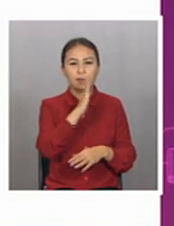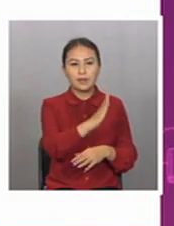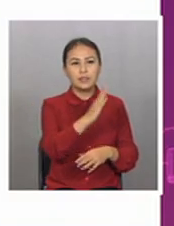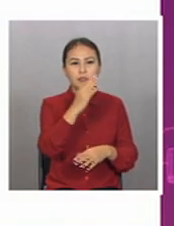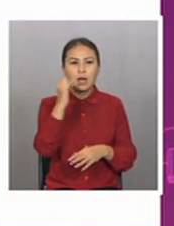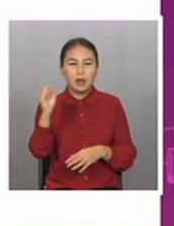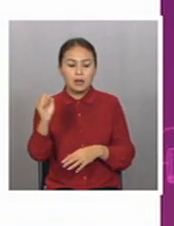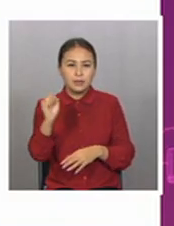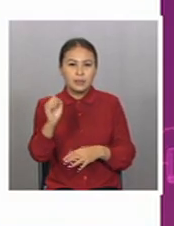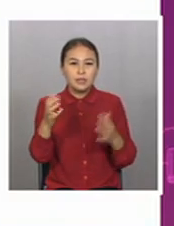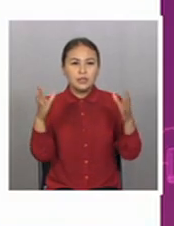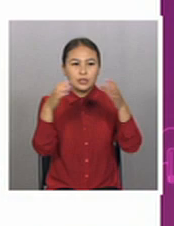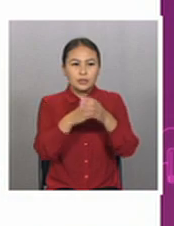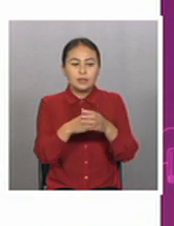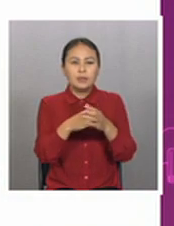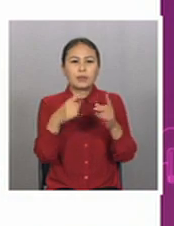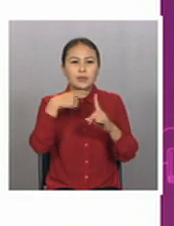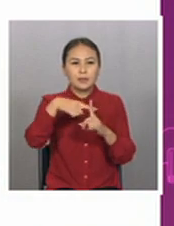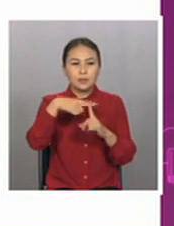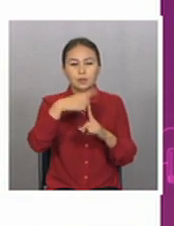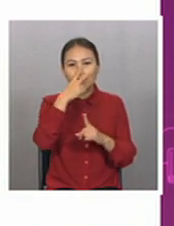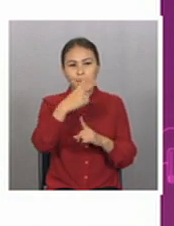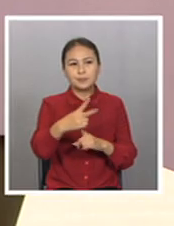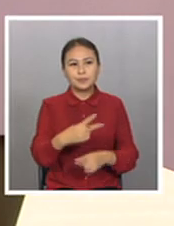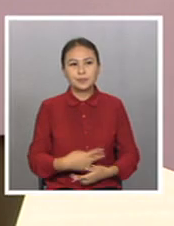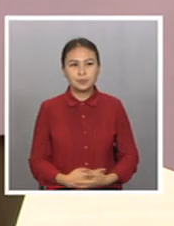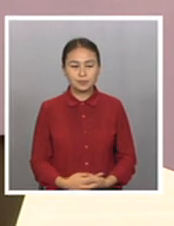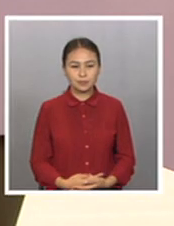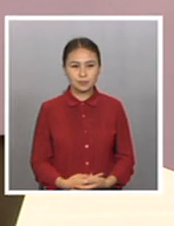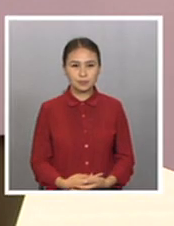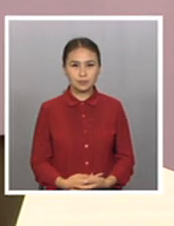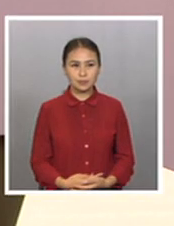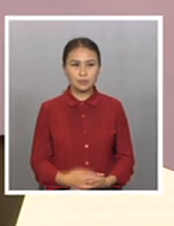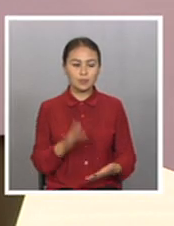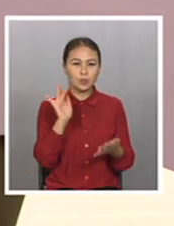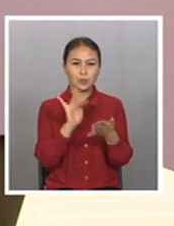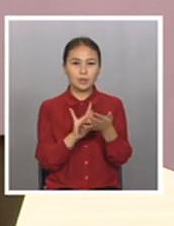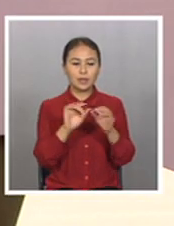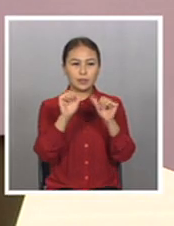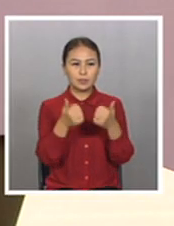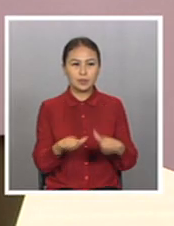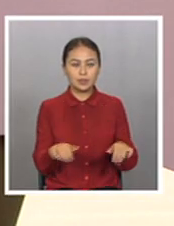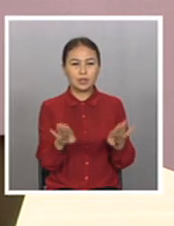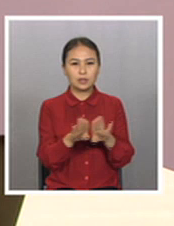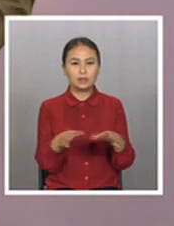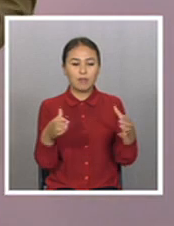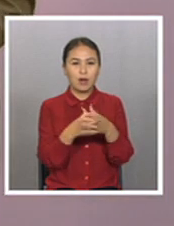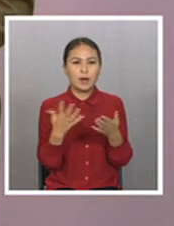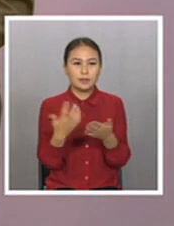А жиындарының қиылысуын бейнеле. Ортақ элементтері бар жиындарды